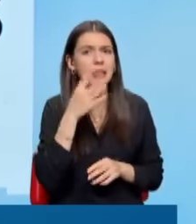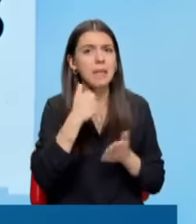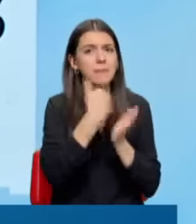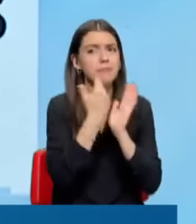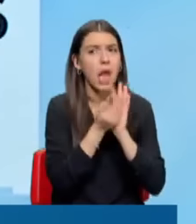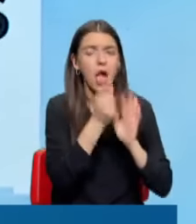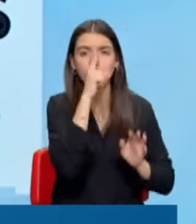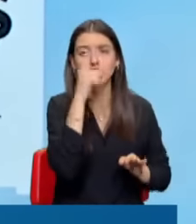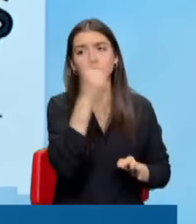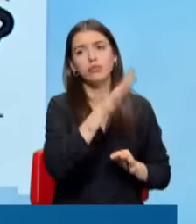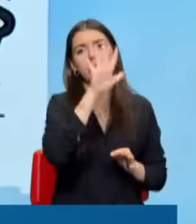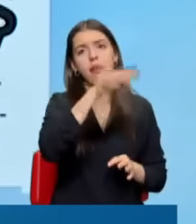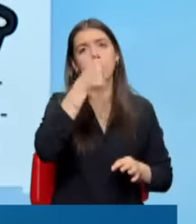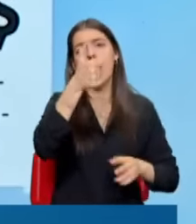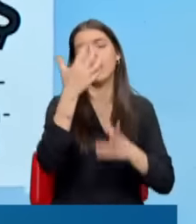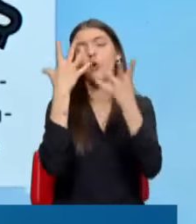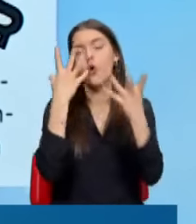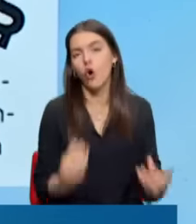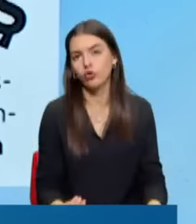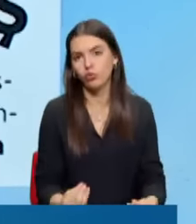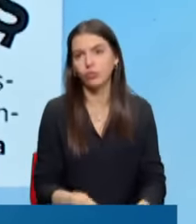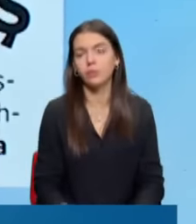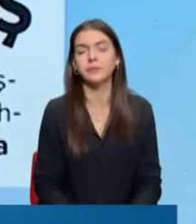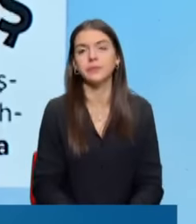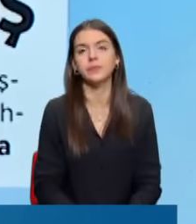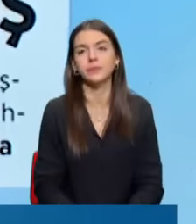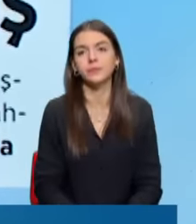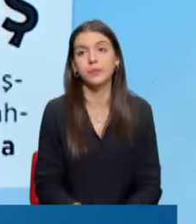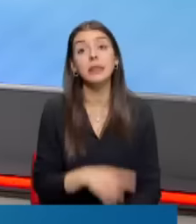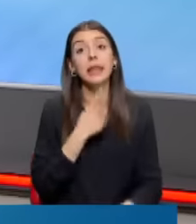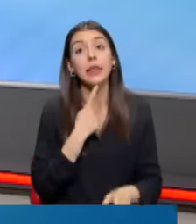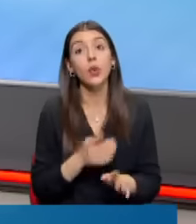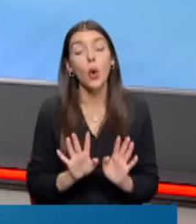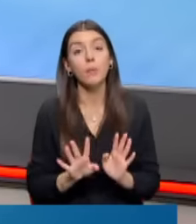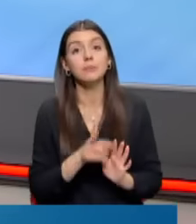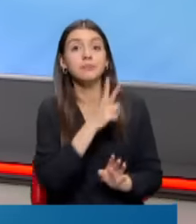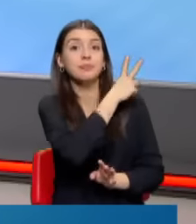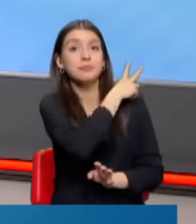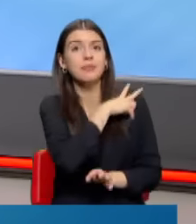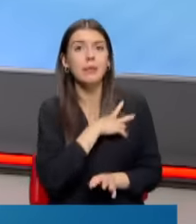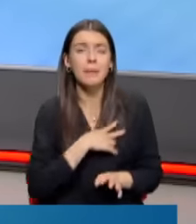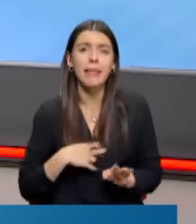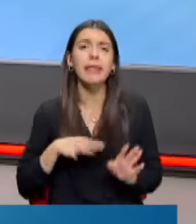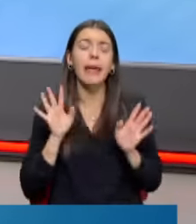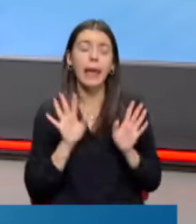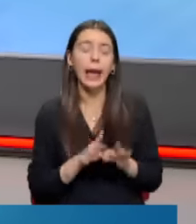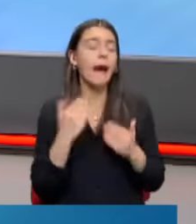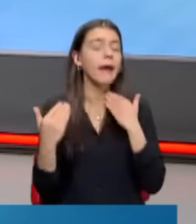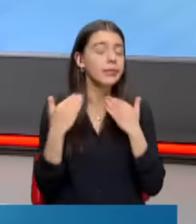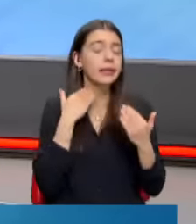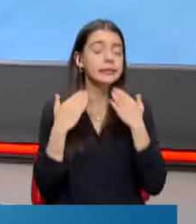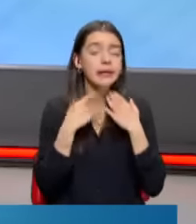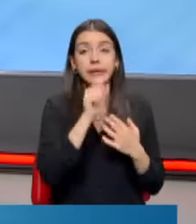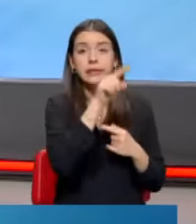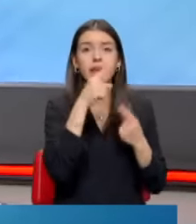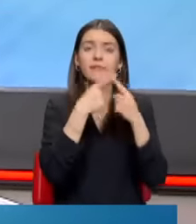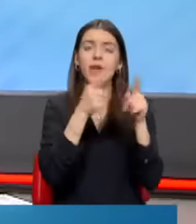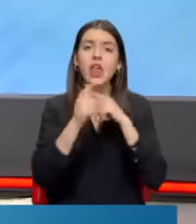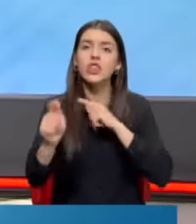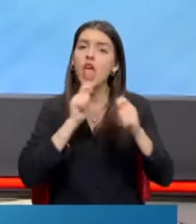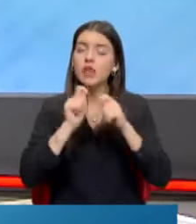payı %56 oldu deniyor. Belediyelerle ilgili tabii ki adres adres farklı